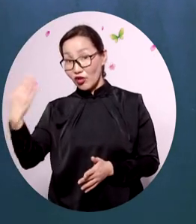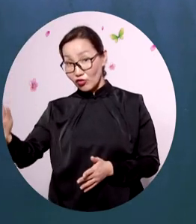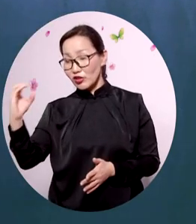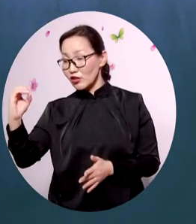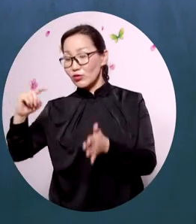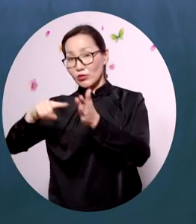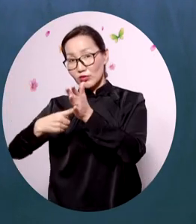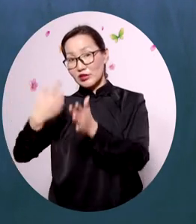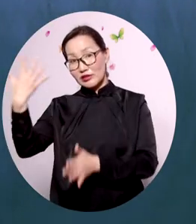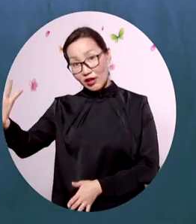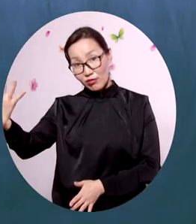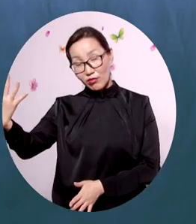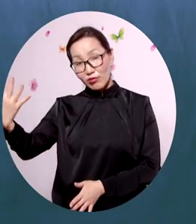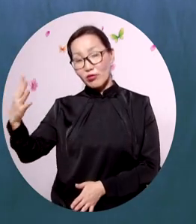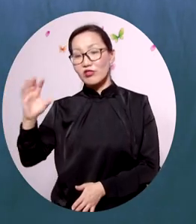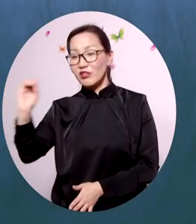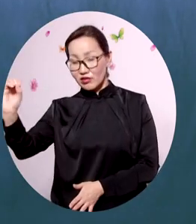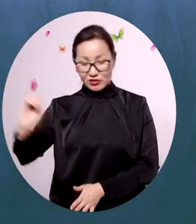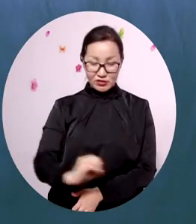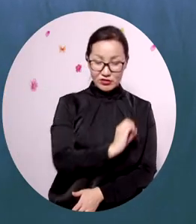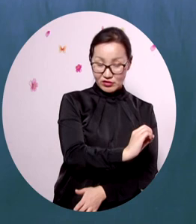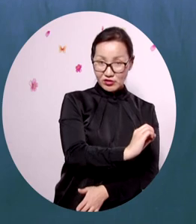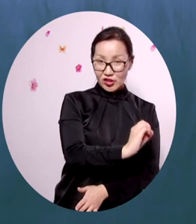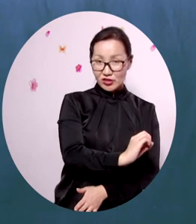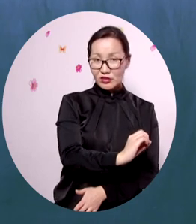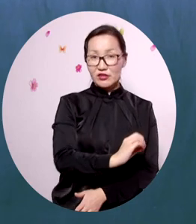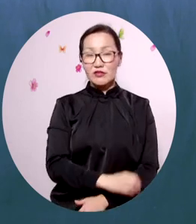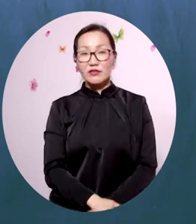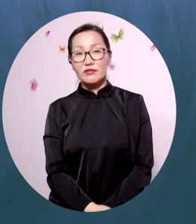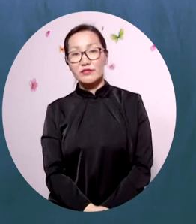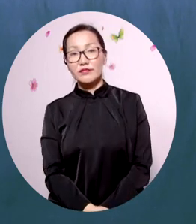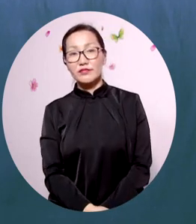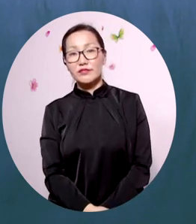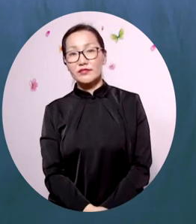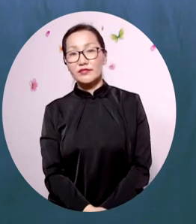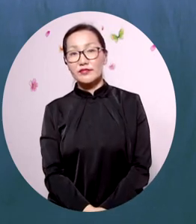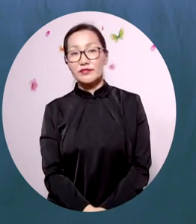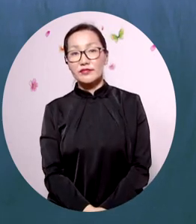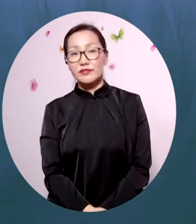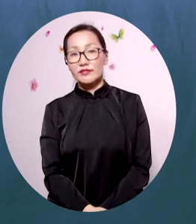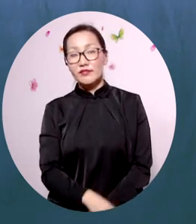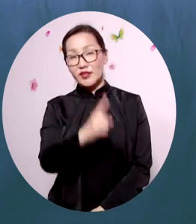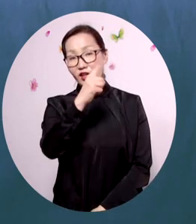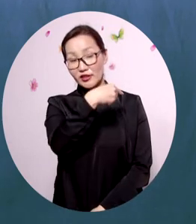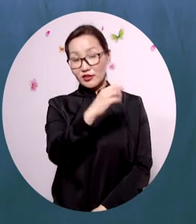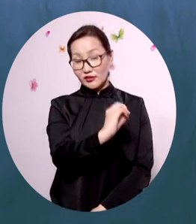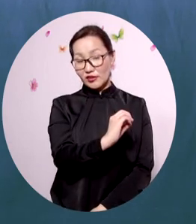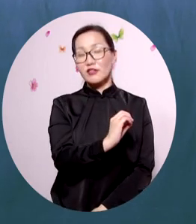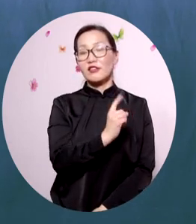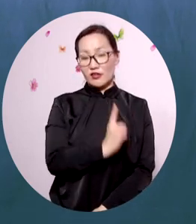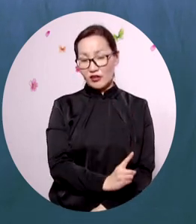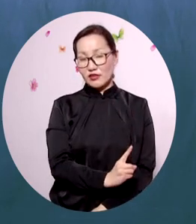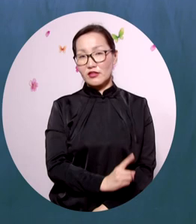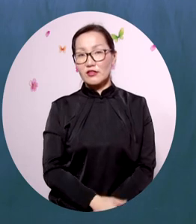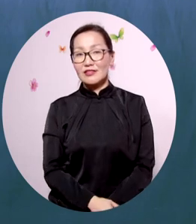Тэг нь 5-ын тэг. Нэгээс тгийг хасаад нэг. За дараагийн орон